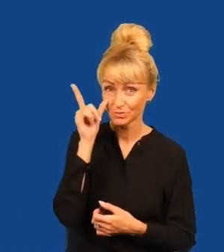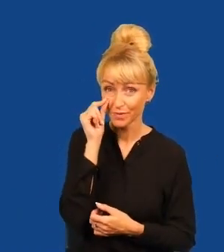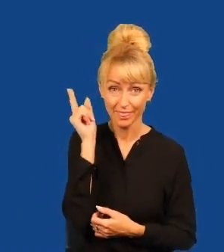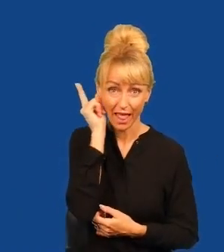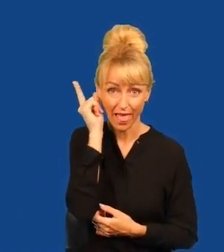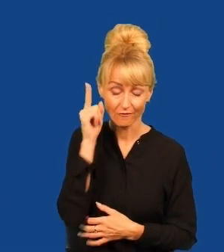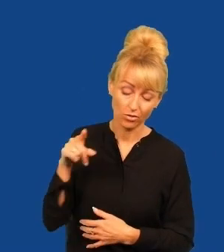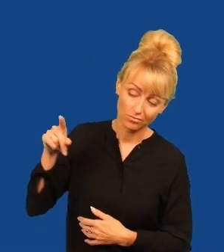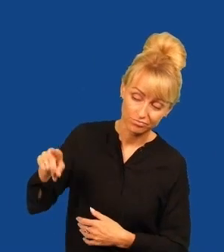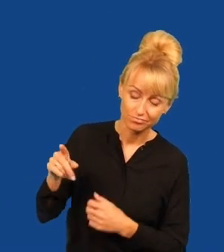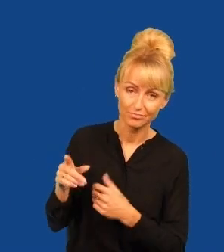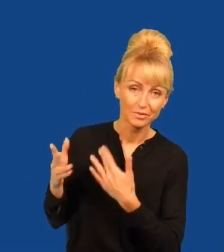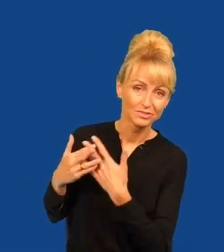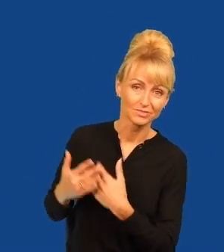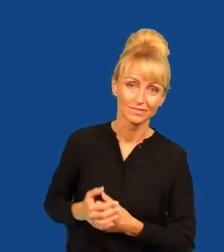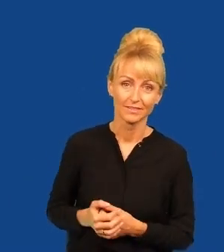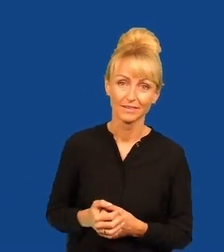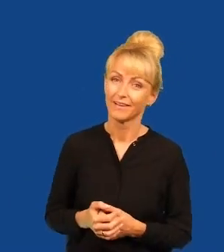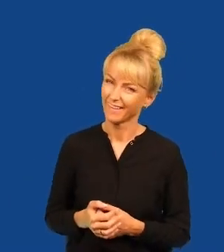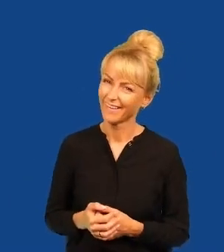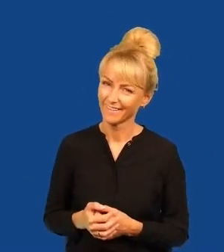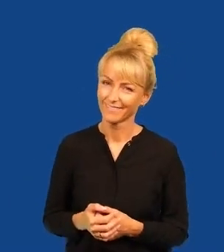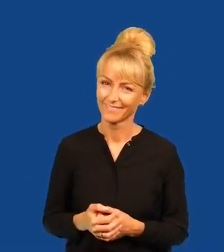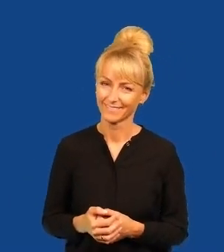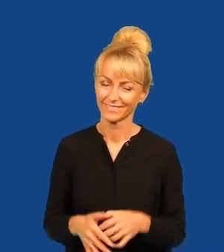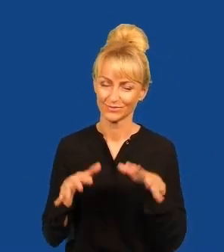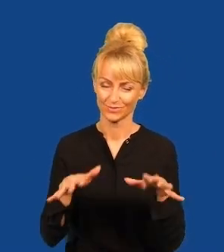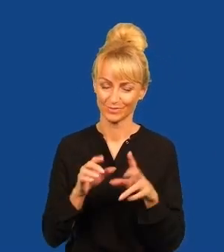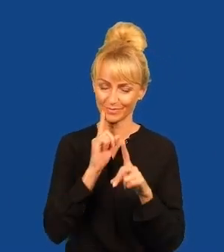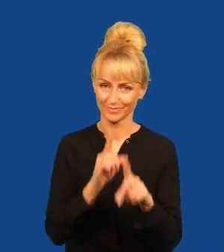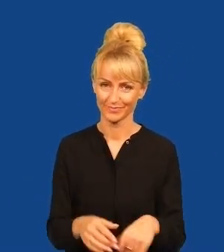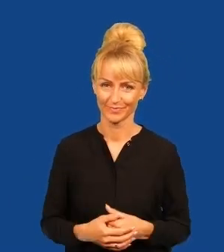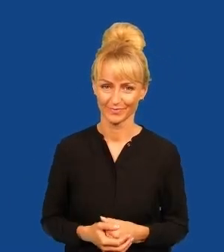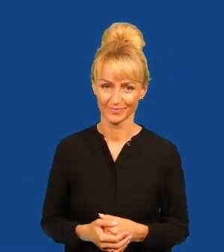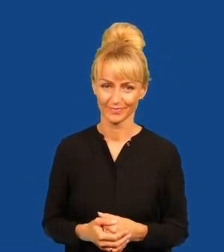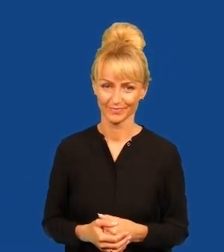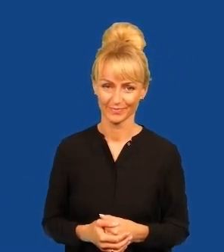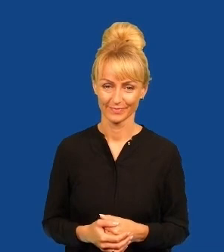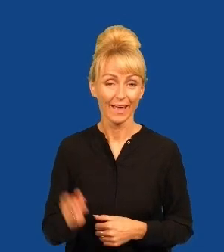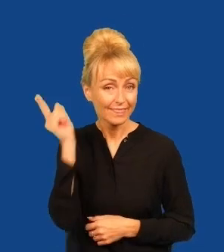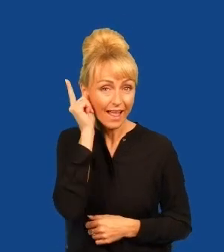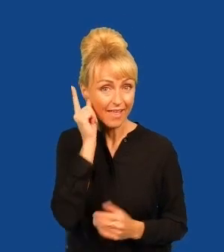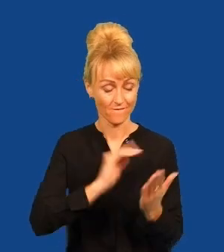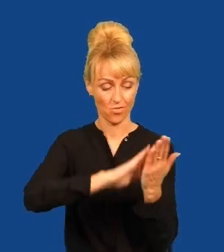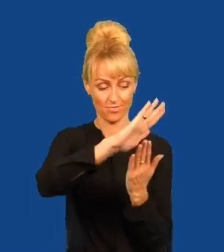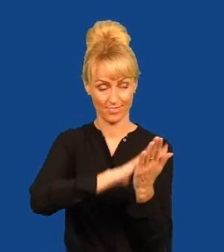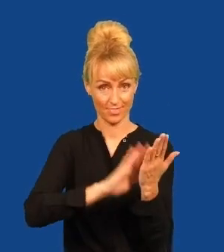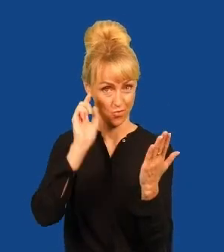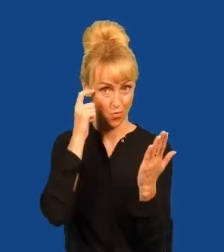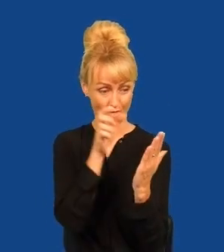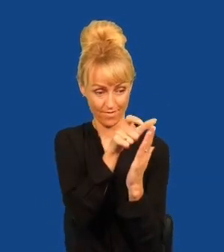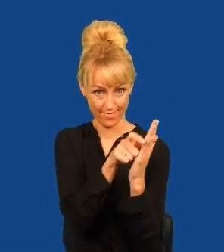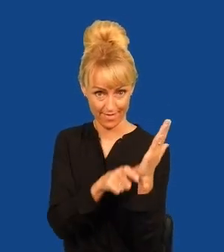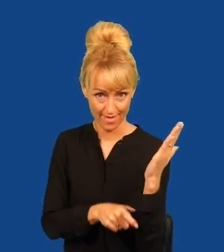super. Super. Pięknie. Ten ekran, to jest to, co zapewne scrollujemy,